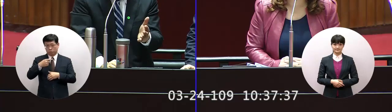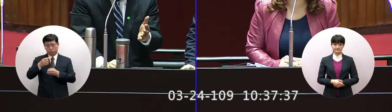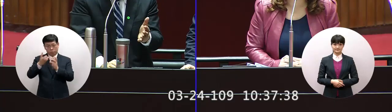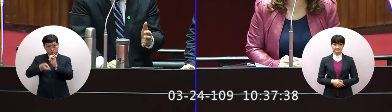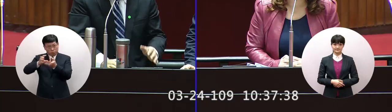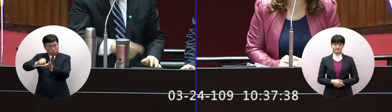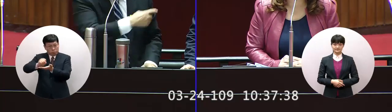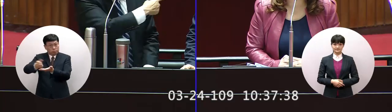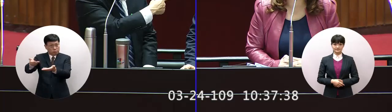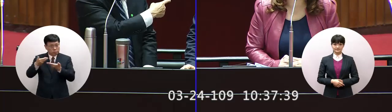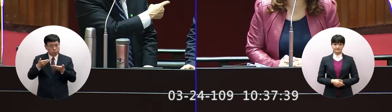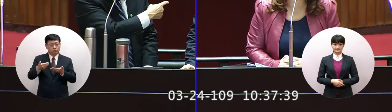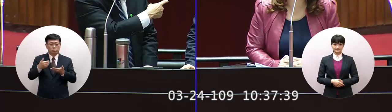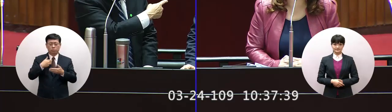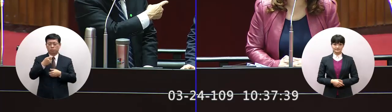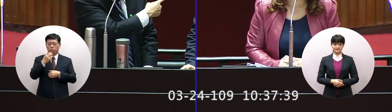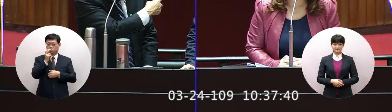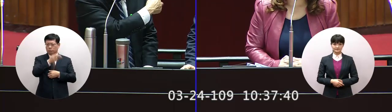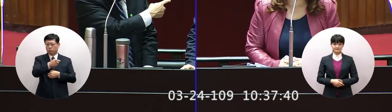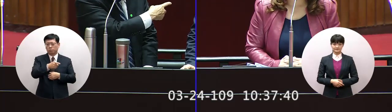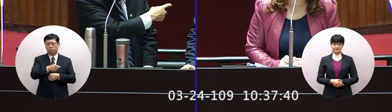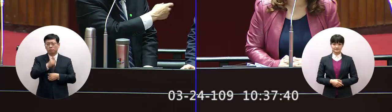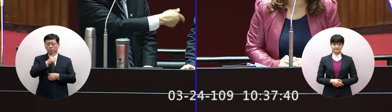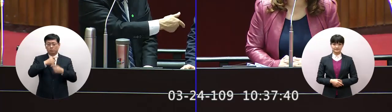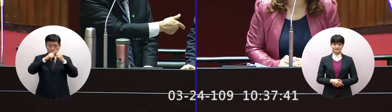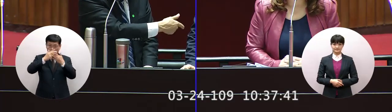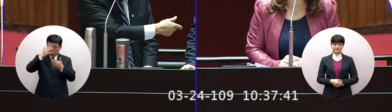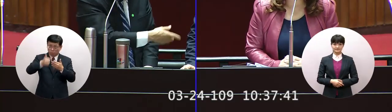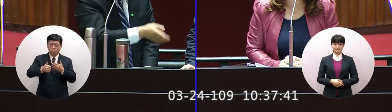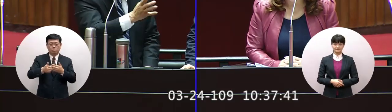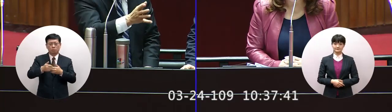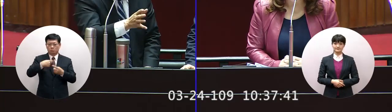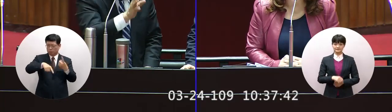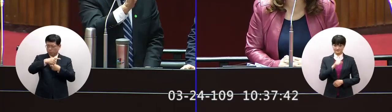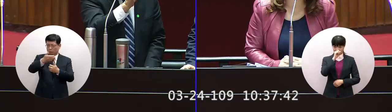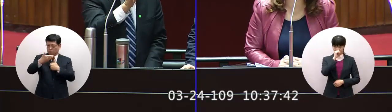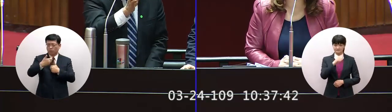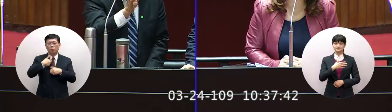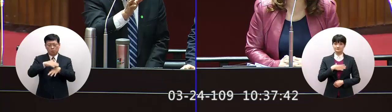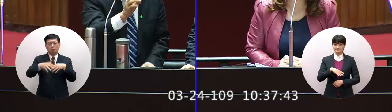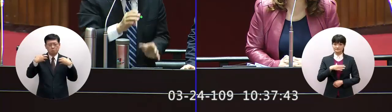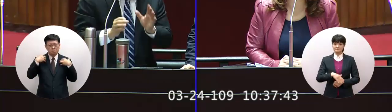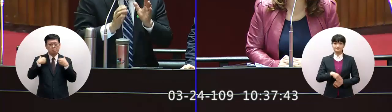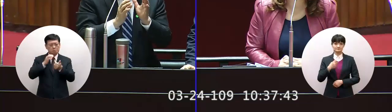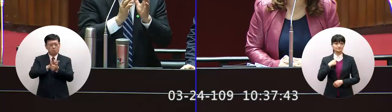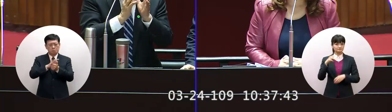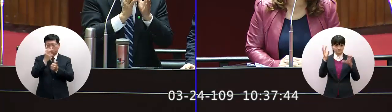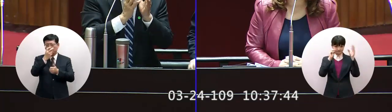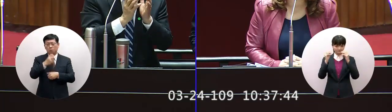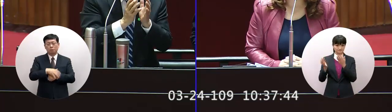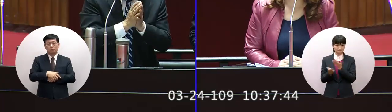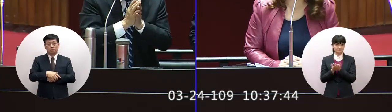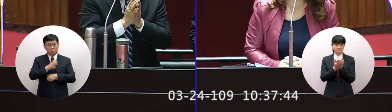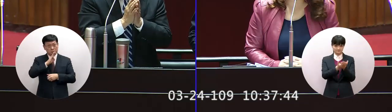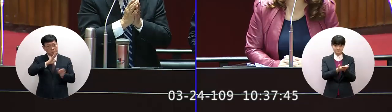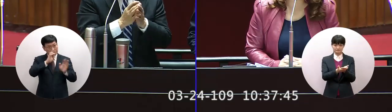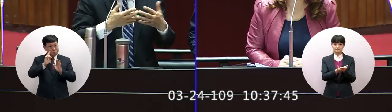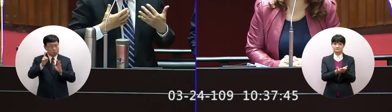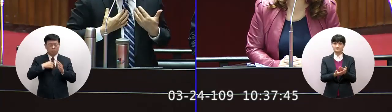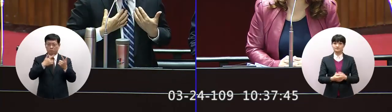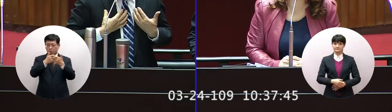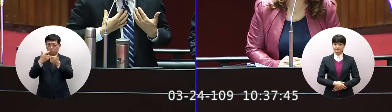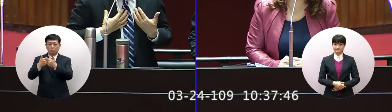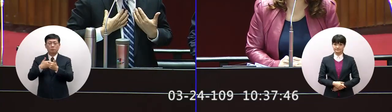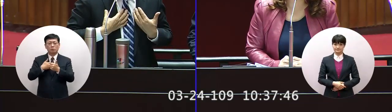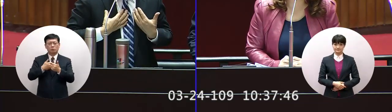相关资料 是 给这个秘书长或者部长。 好的，我们把这里的资料汇整过去。 那是怎么样一件个